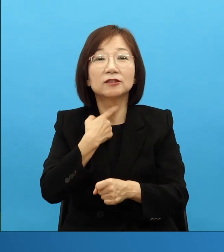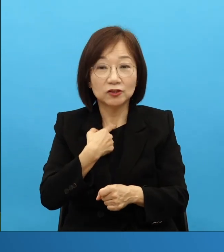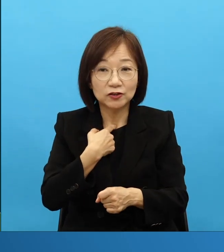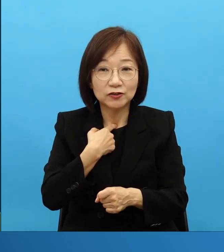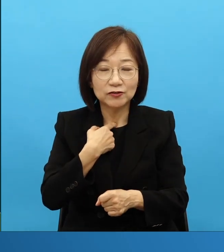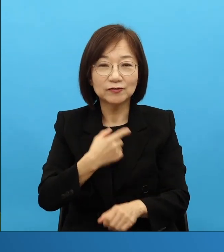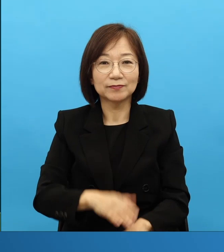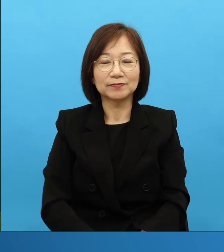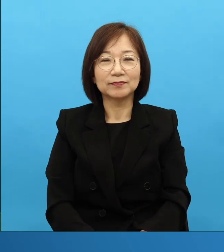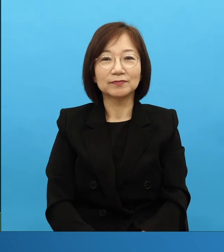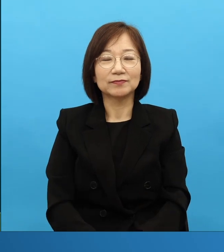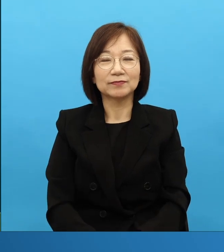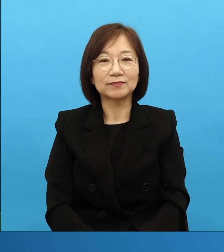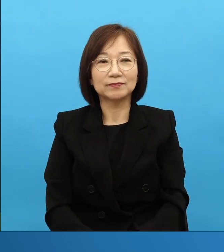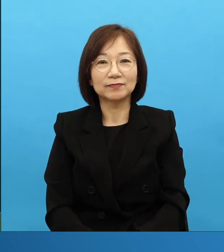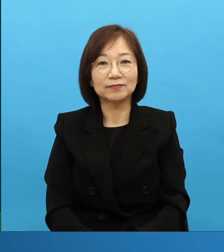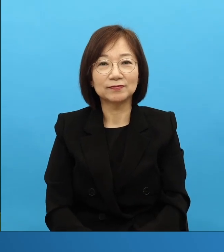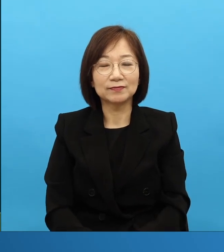증거가